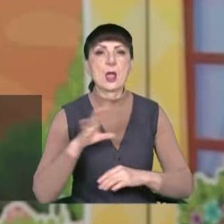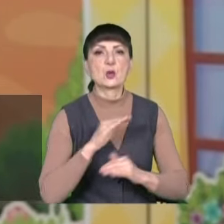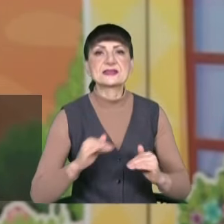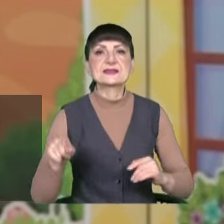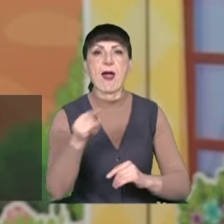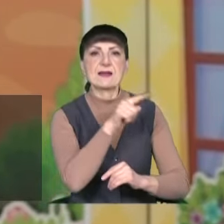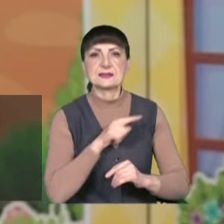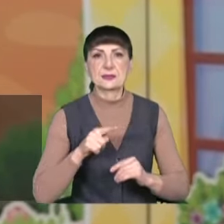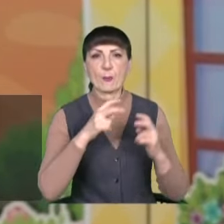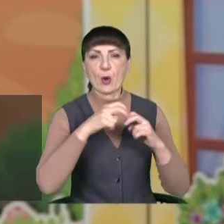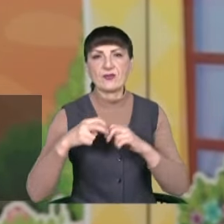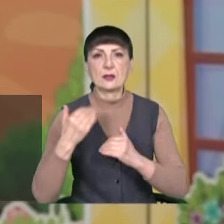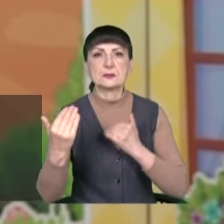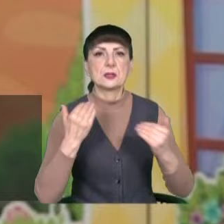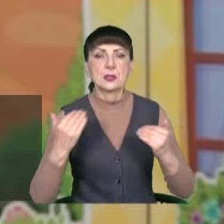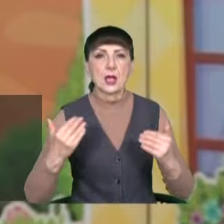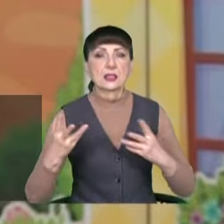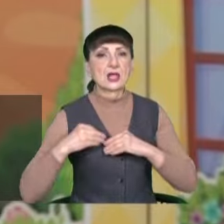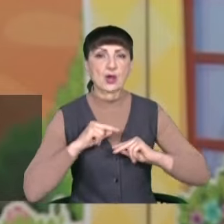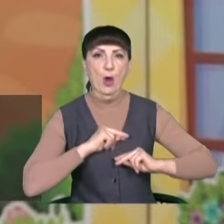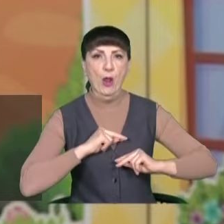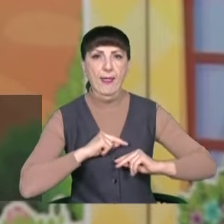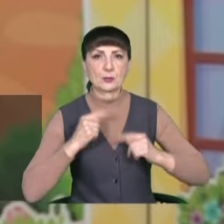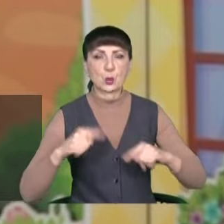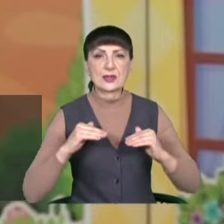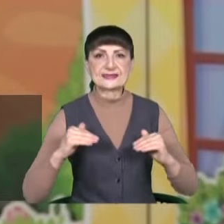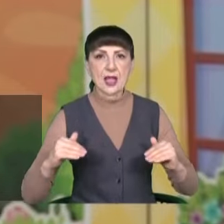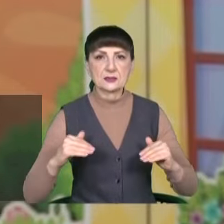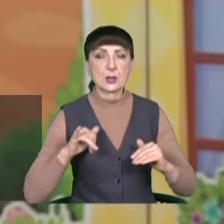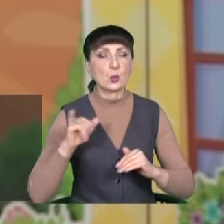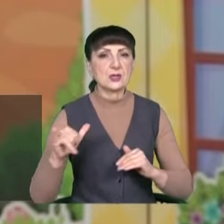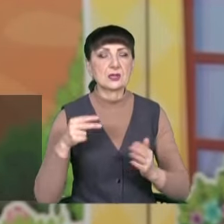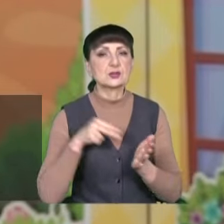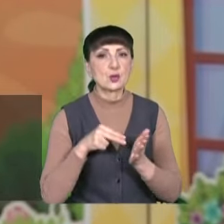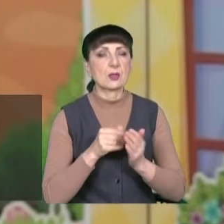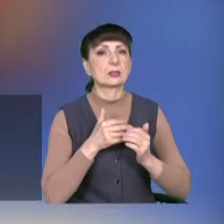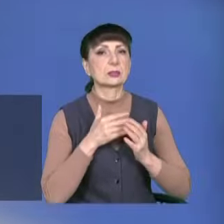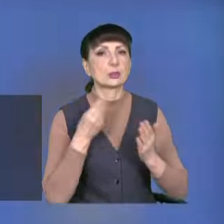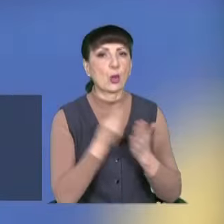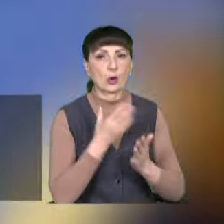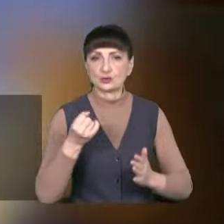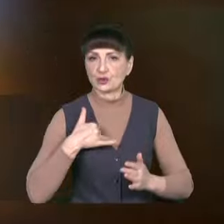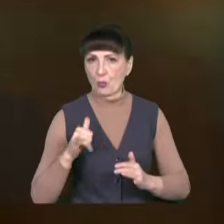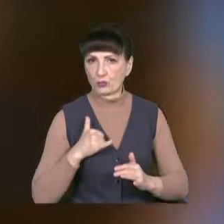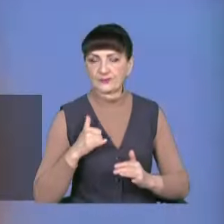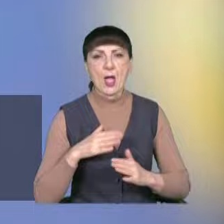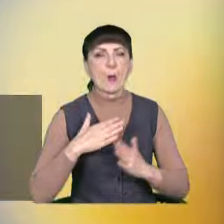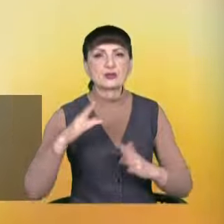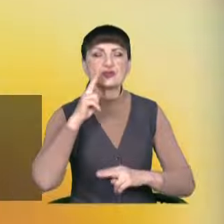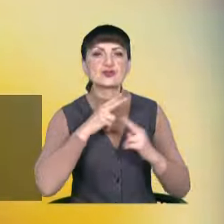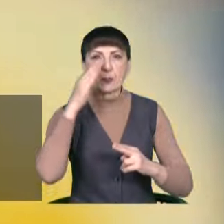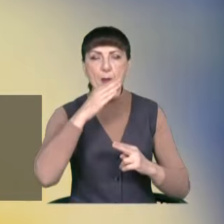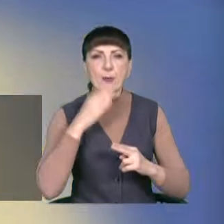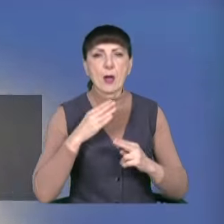есть наши коллеги оказывают услуги намного дороже, чем мы. После жалоб родителей меню для